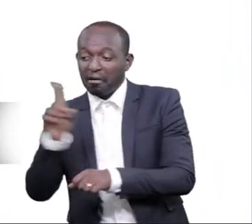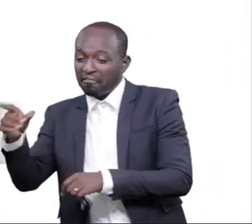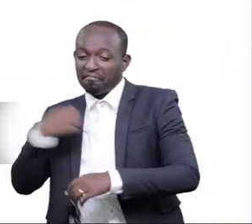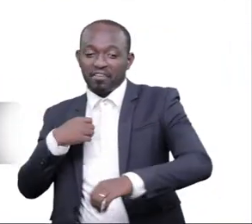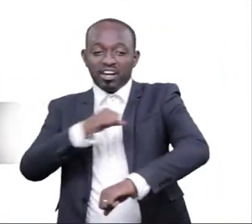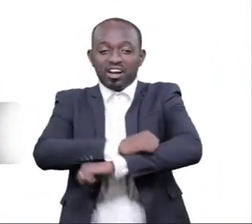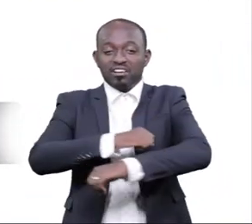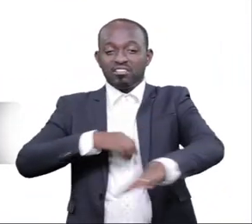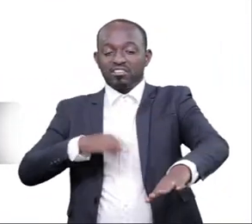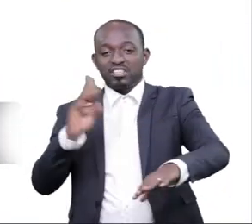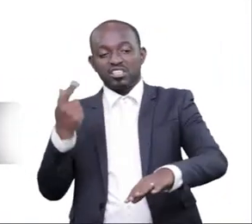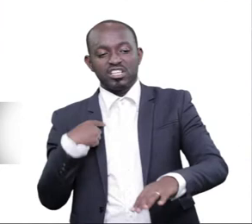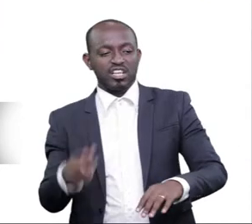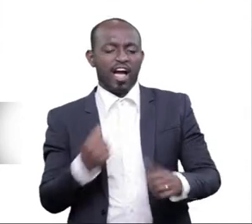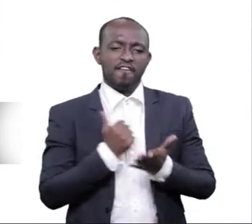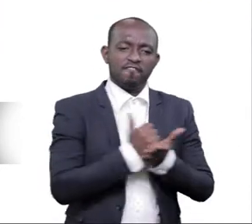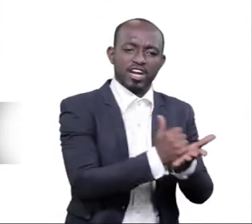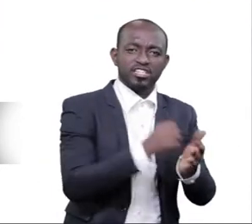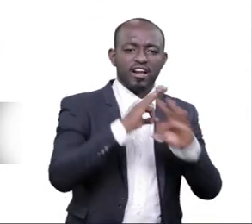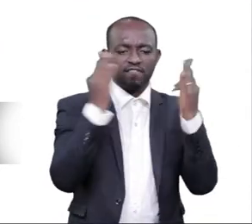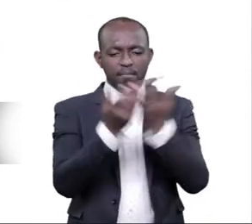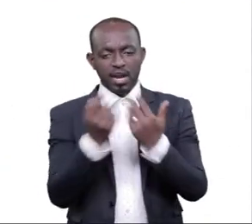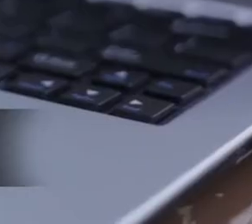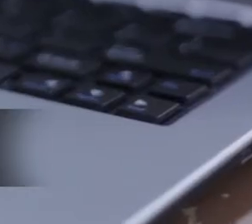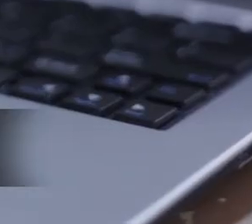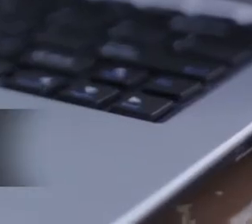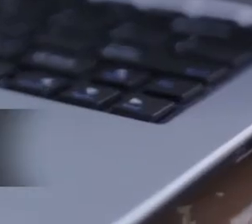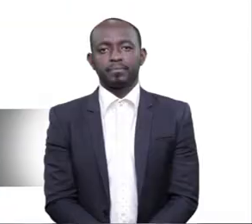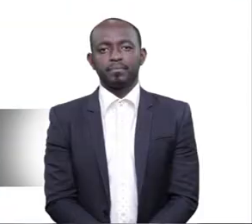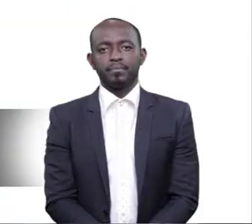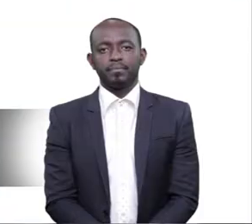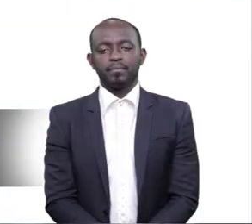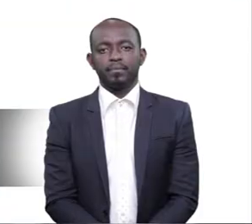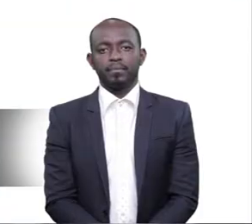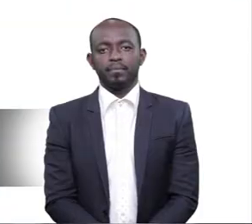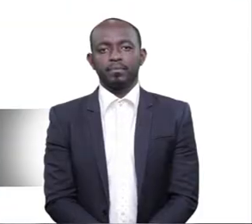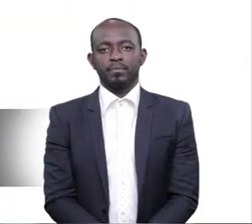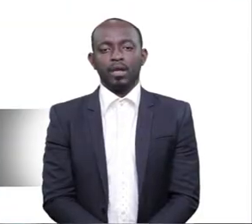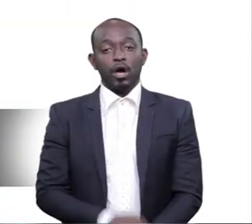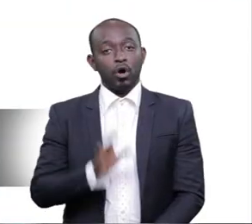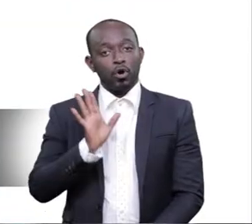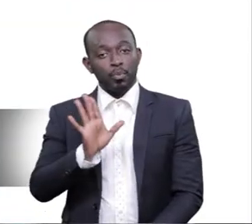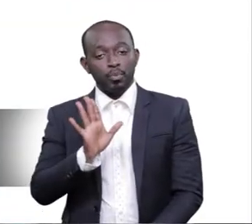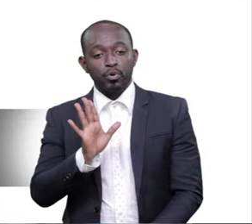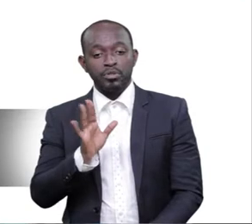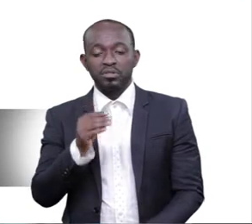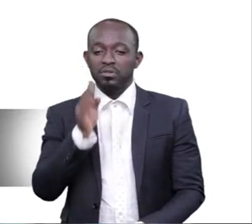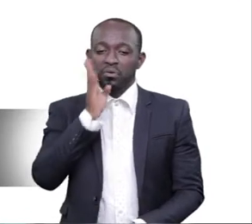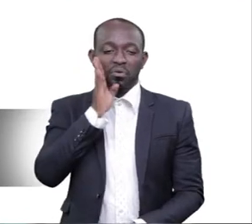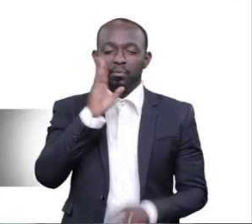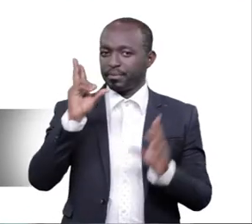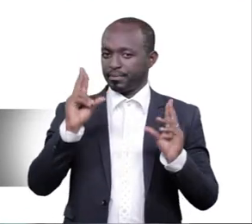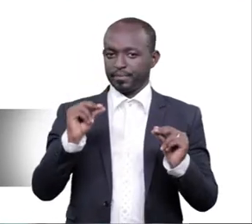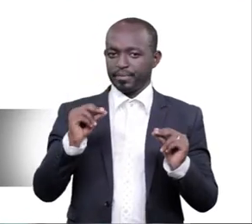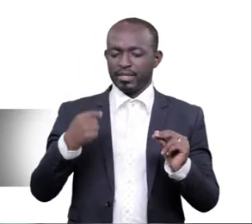nkifasha ndetse n'umuryango wanjye ndetse nkagirira n'akamaro igihugu ubundi rwose sino kubeshe mbifite